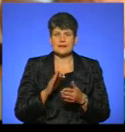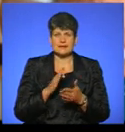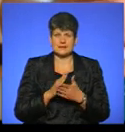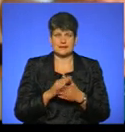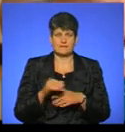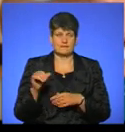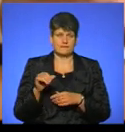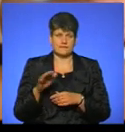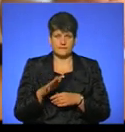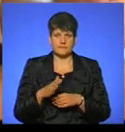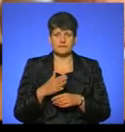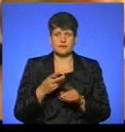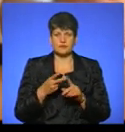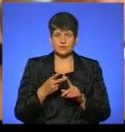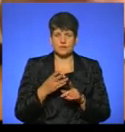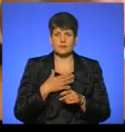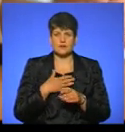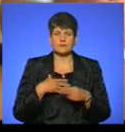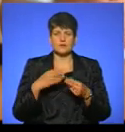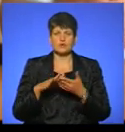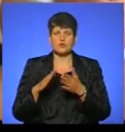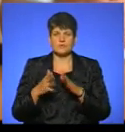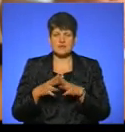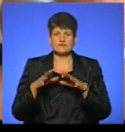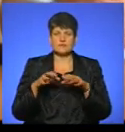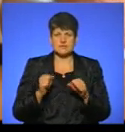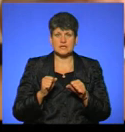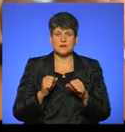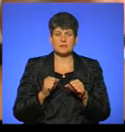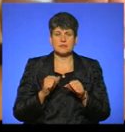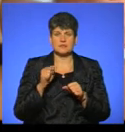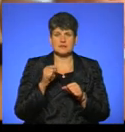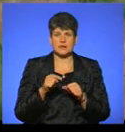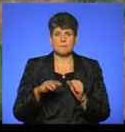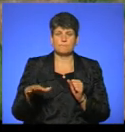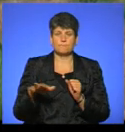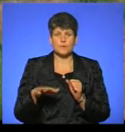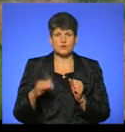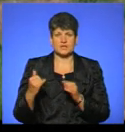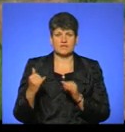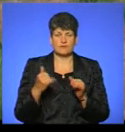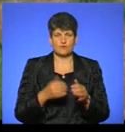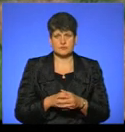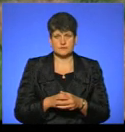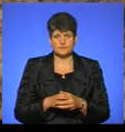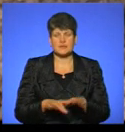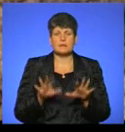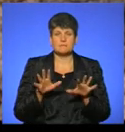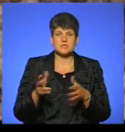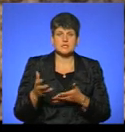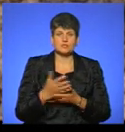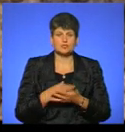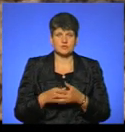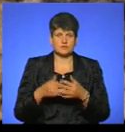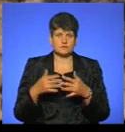перше. Друге, ми маємо заключені договори з власниками тих площ, на які ми вивозимо. Місце скупчення відходів